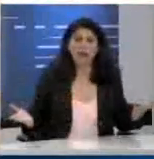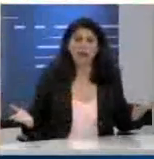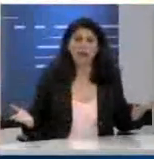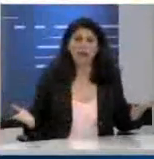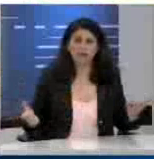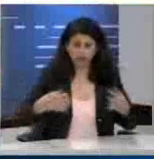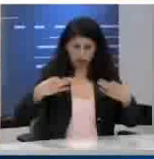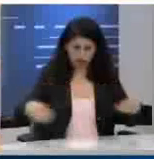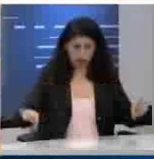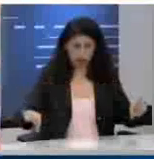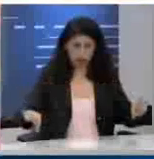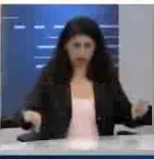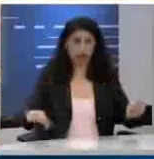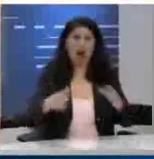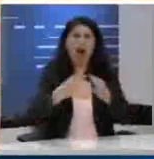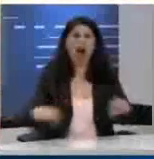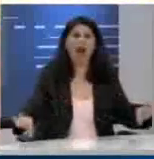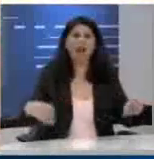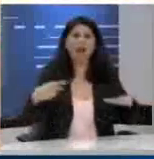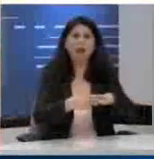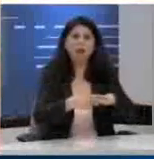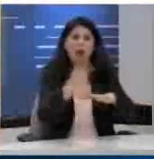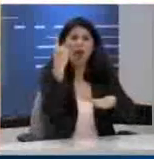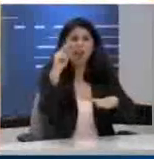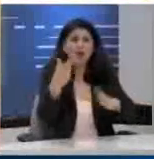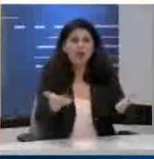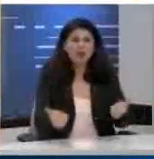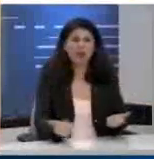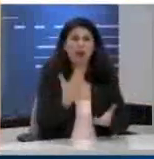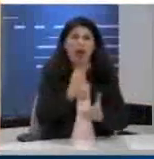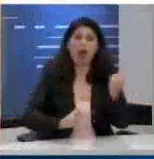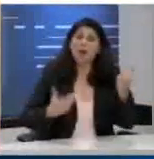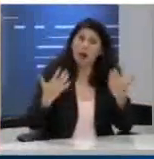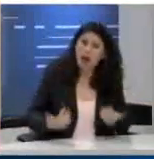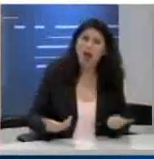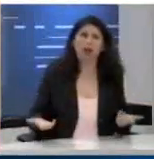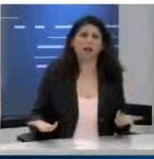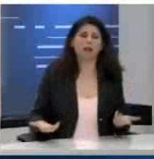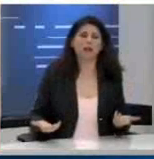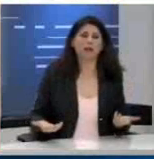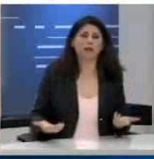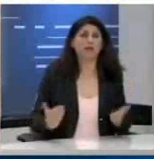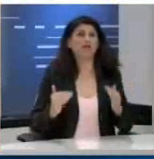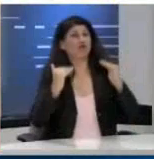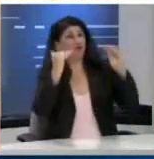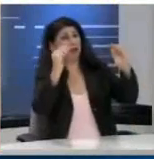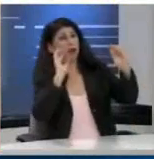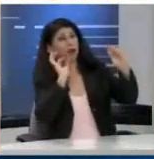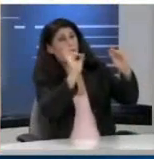με άδεια ταμεία, ούτε ένα ευρώ, και με ελλείμματα, παρά τους υψηλούς στόχους που